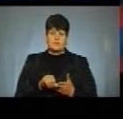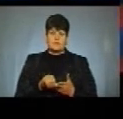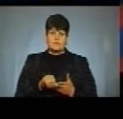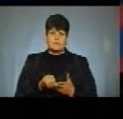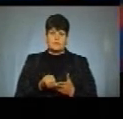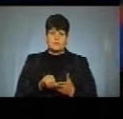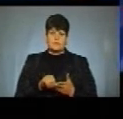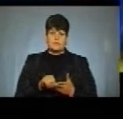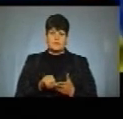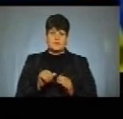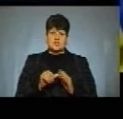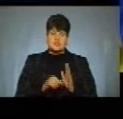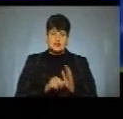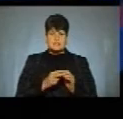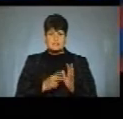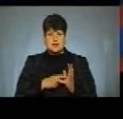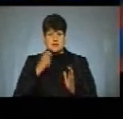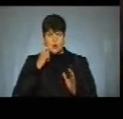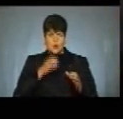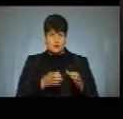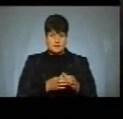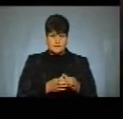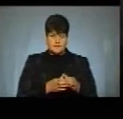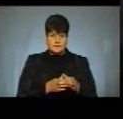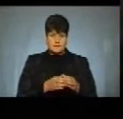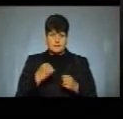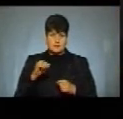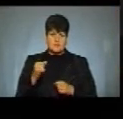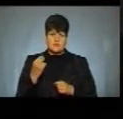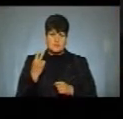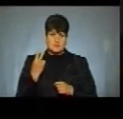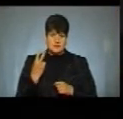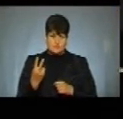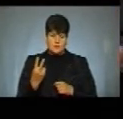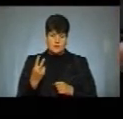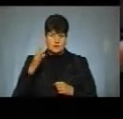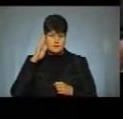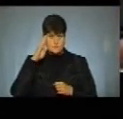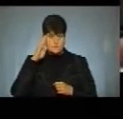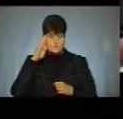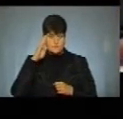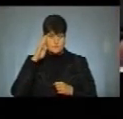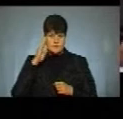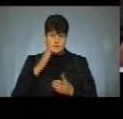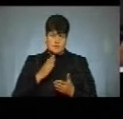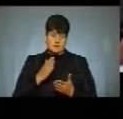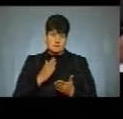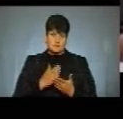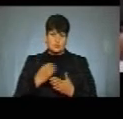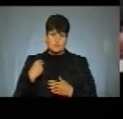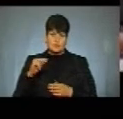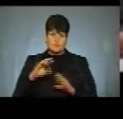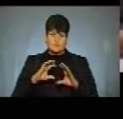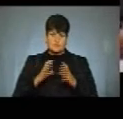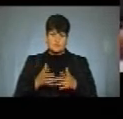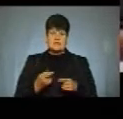контакт» 16-17 років юнаків, переміг двох бійців і ставши чемпіоном світу також.